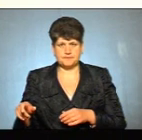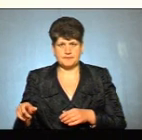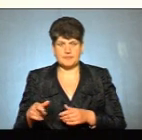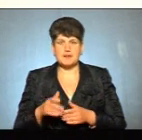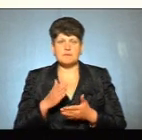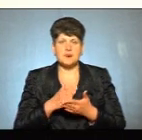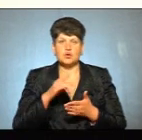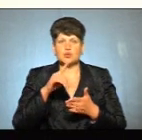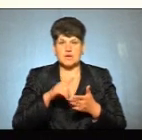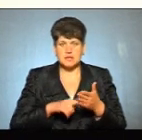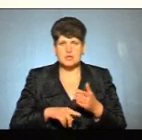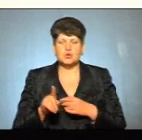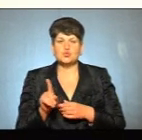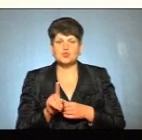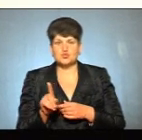Маю надію, що